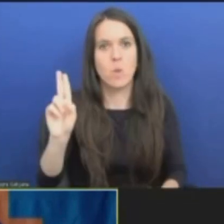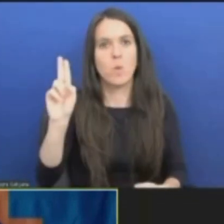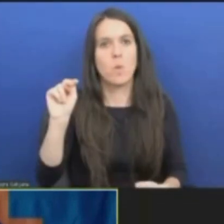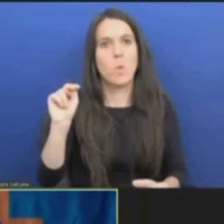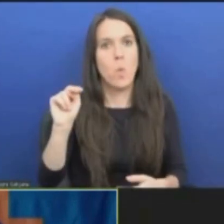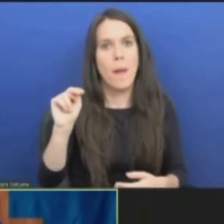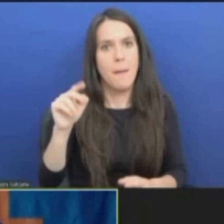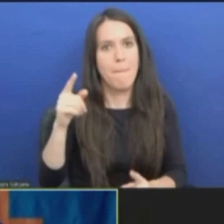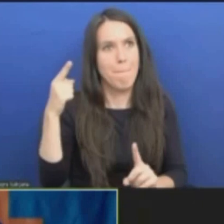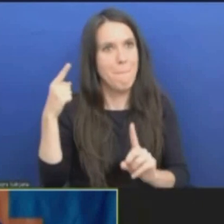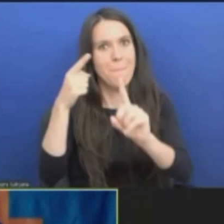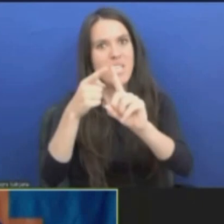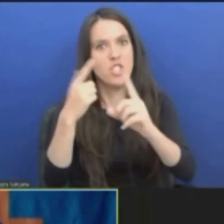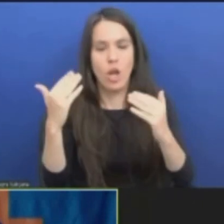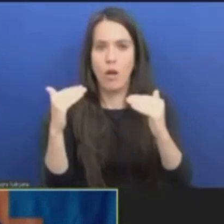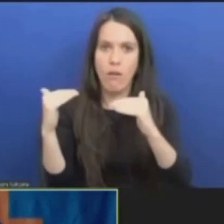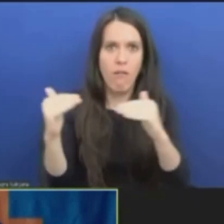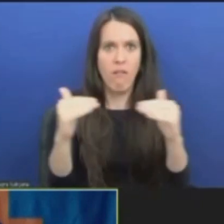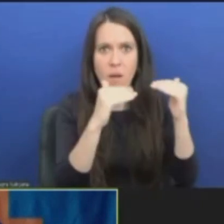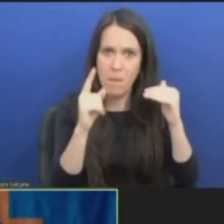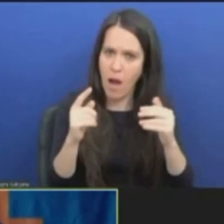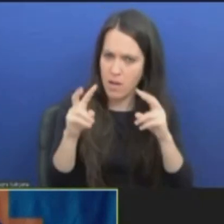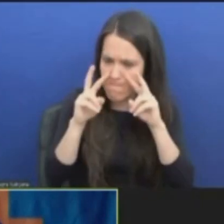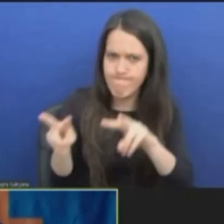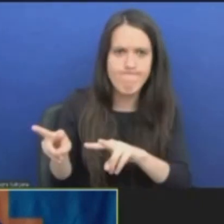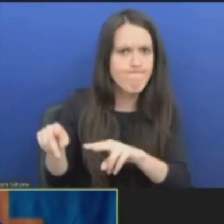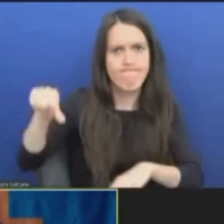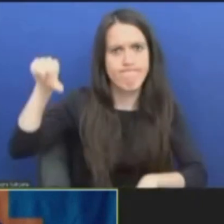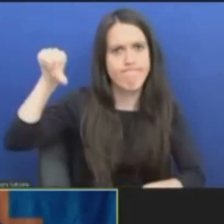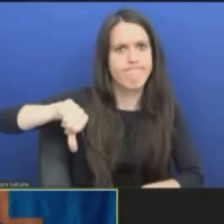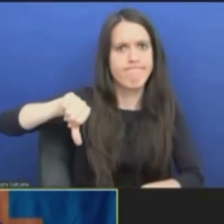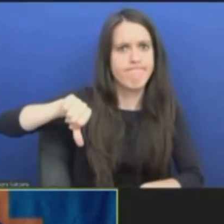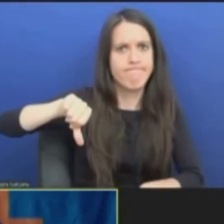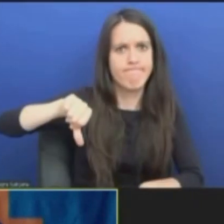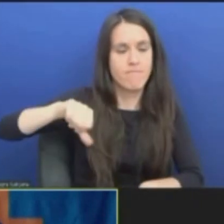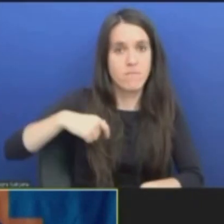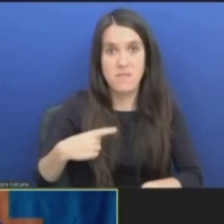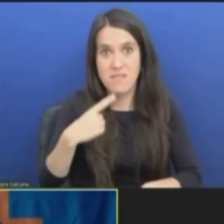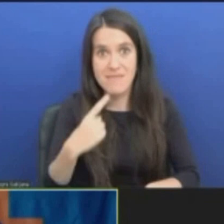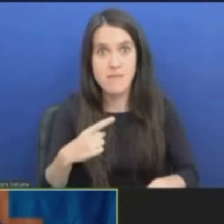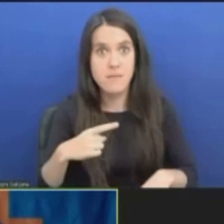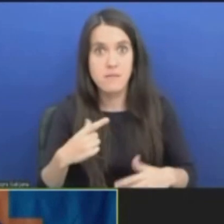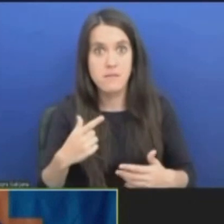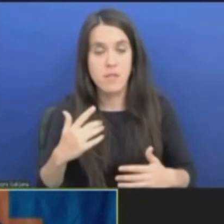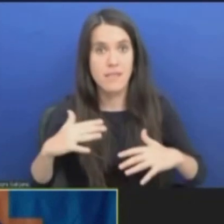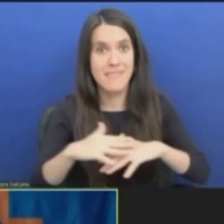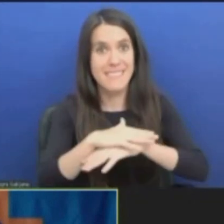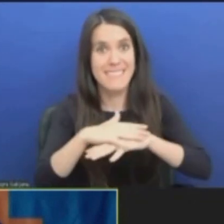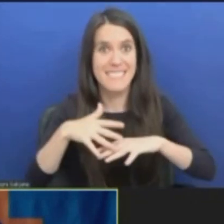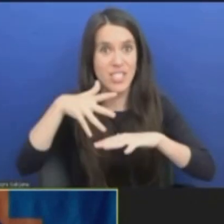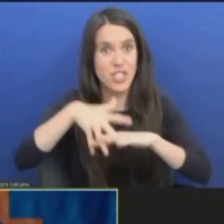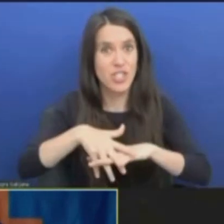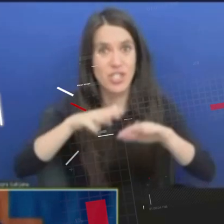объединенных наций является ли международное право избирательным и дискриминационным по отношению к детям коренных народов спасибо